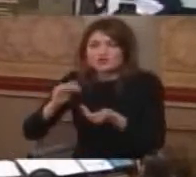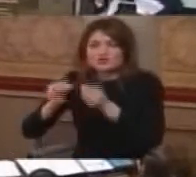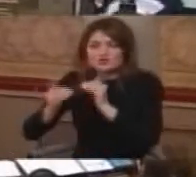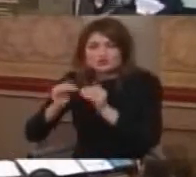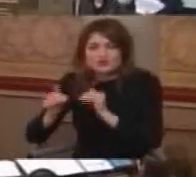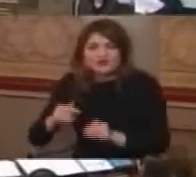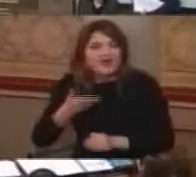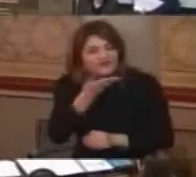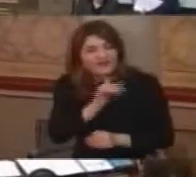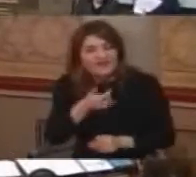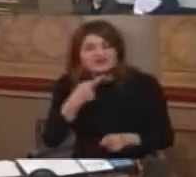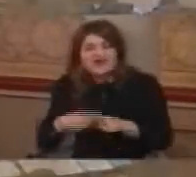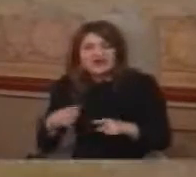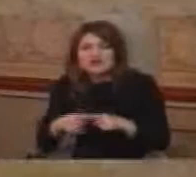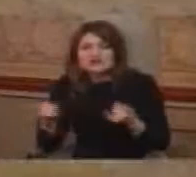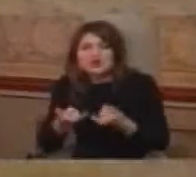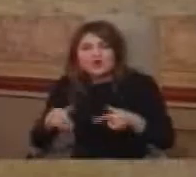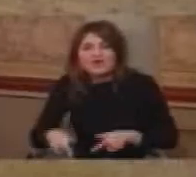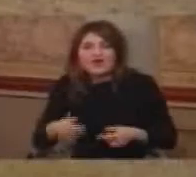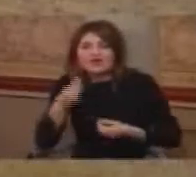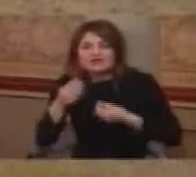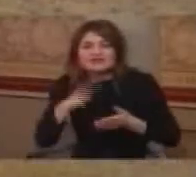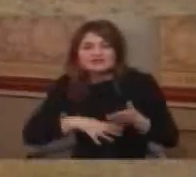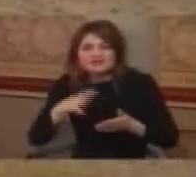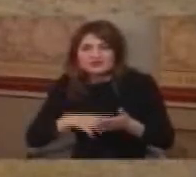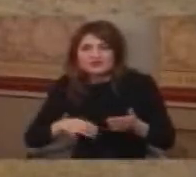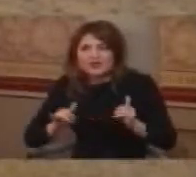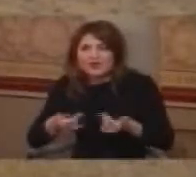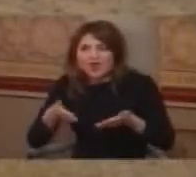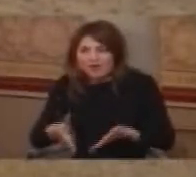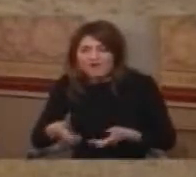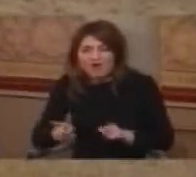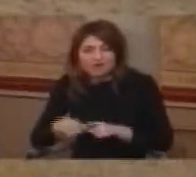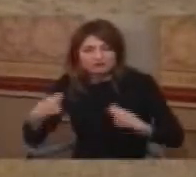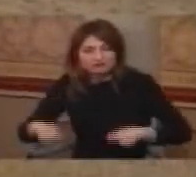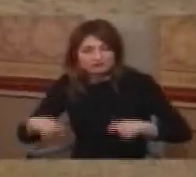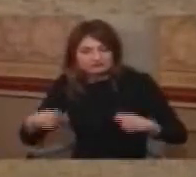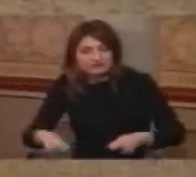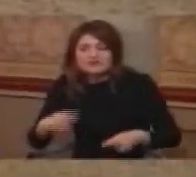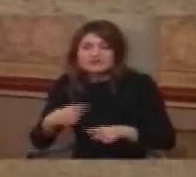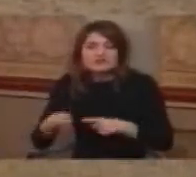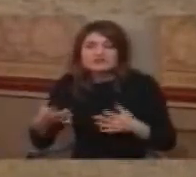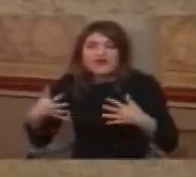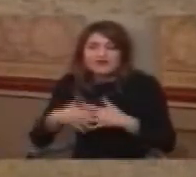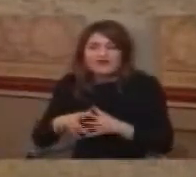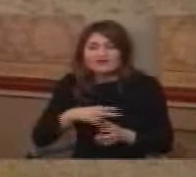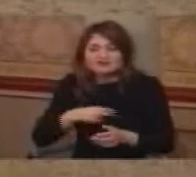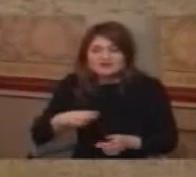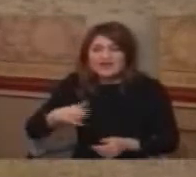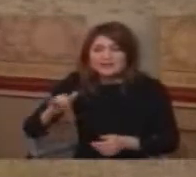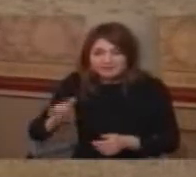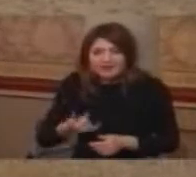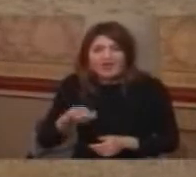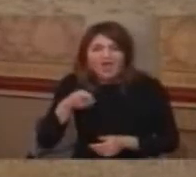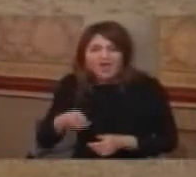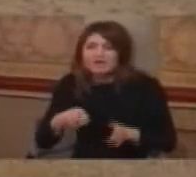prilog i razlog zašto je ovo izvješće danas je ovako bogato, zašto je grad Zagreb po mnogo čemu i po mnogim